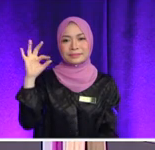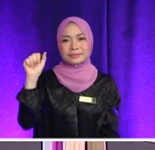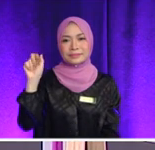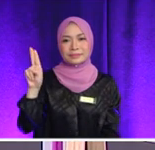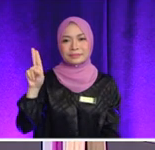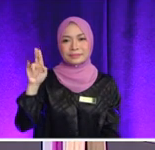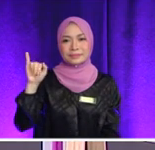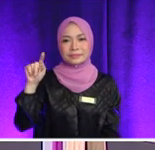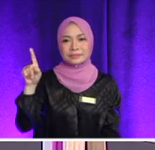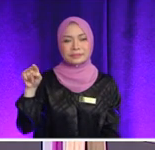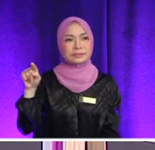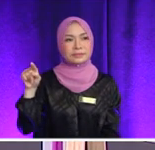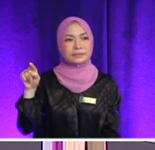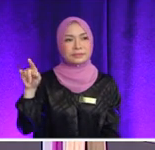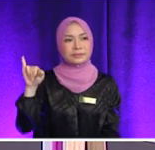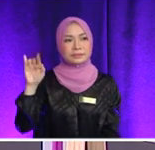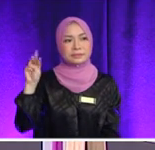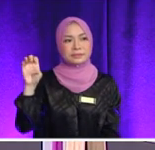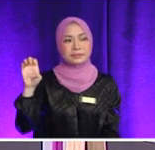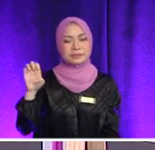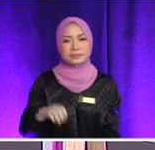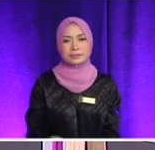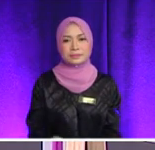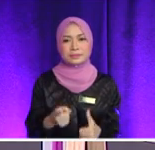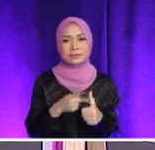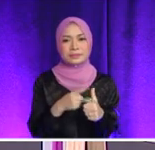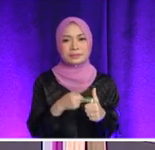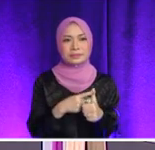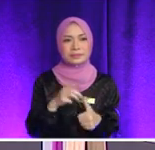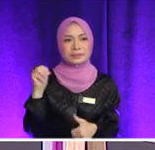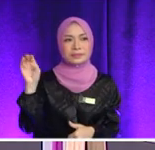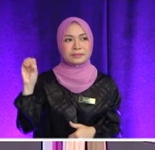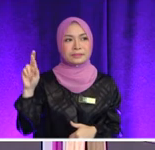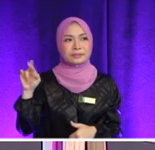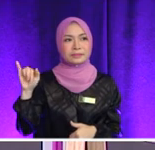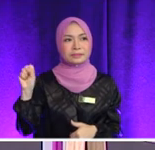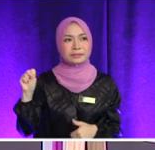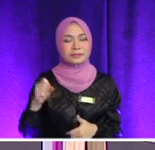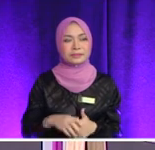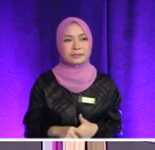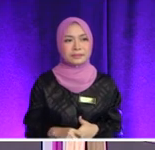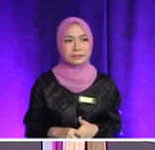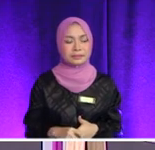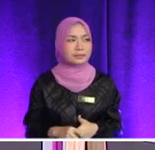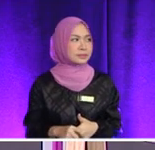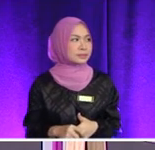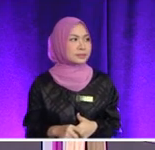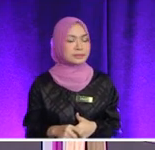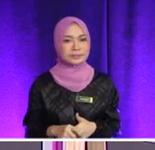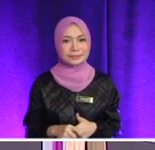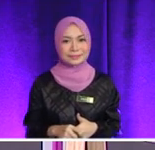oke yang pertama tadi pun hasil karya beliau ya Saya tunjukkan ini adalah